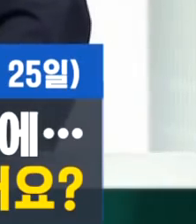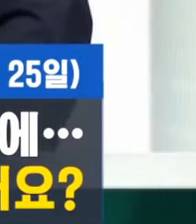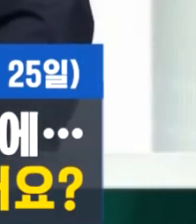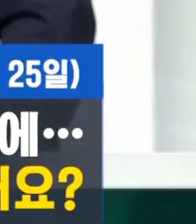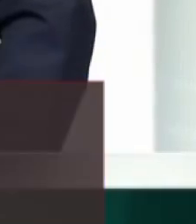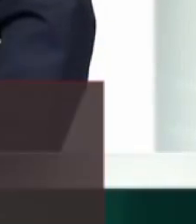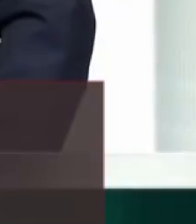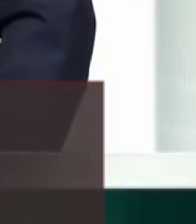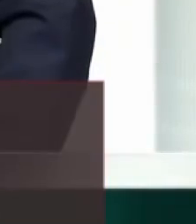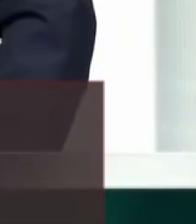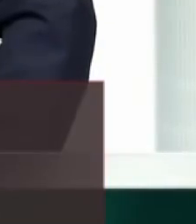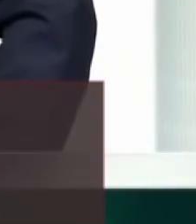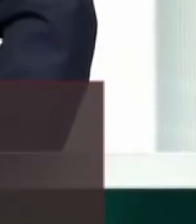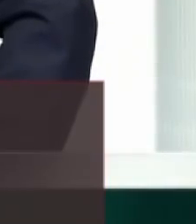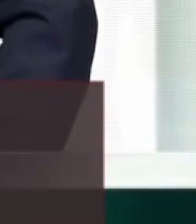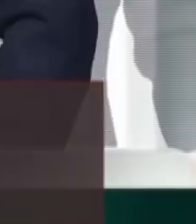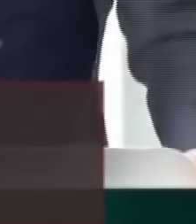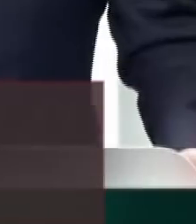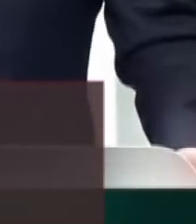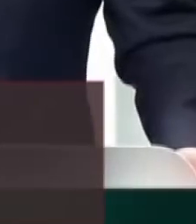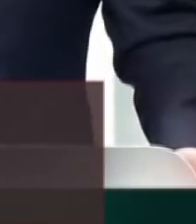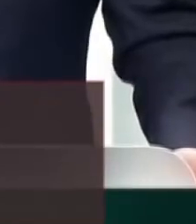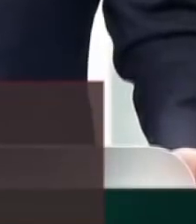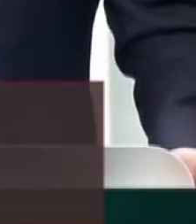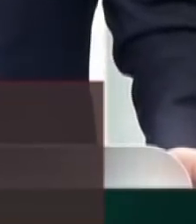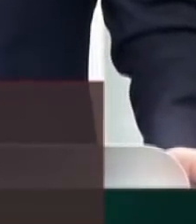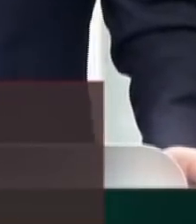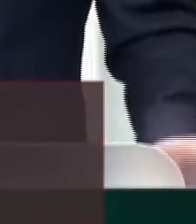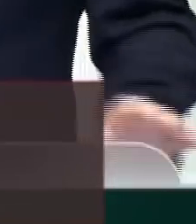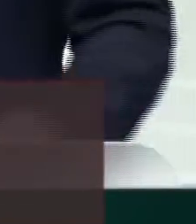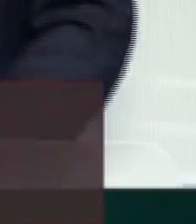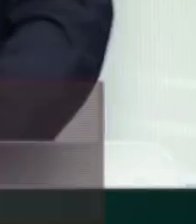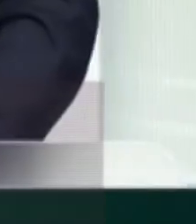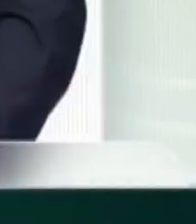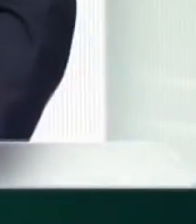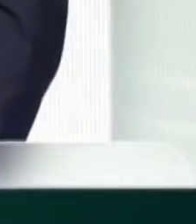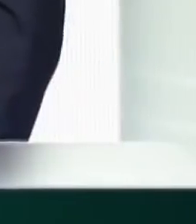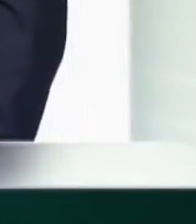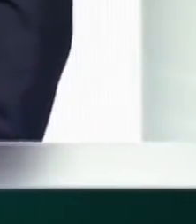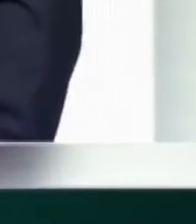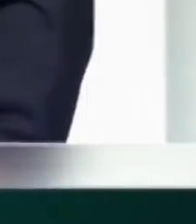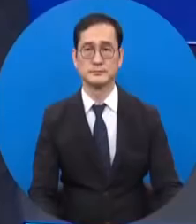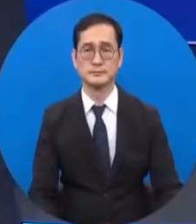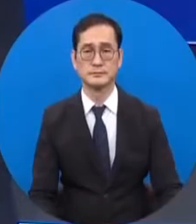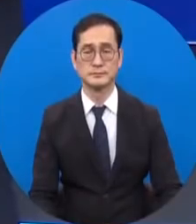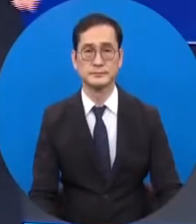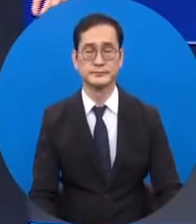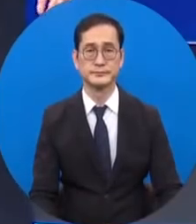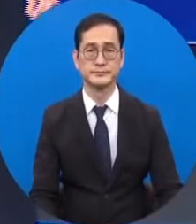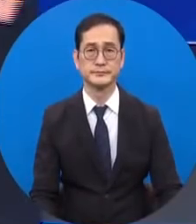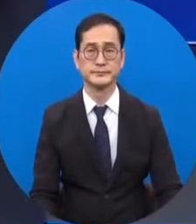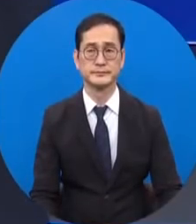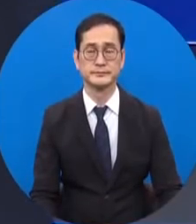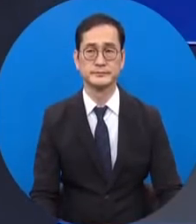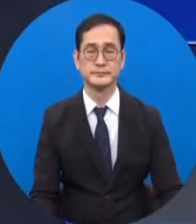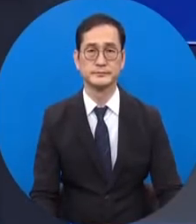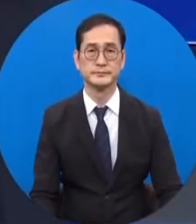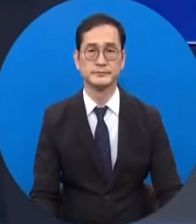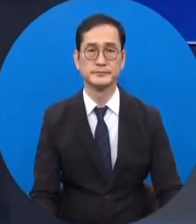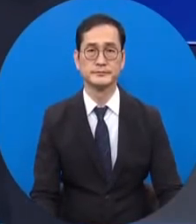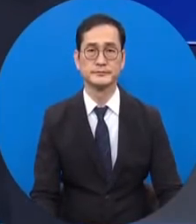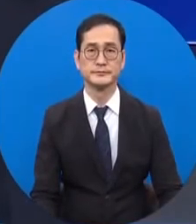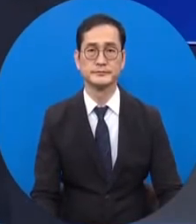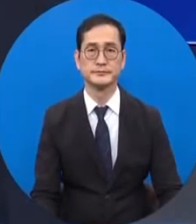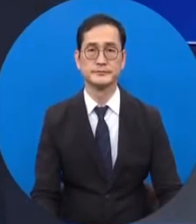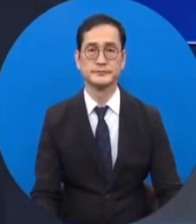커피 뇌사자 있어서는 그 사람 본 적이 없습니다 아빠 붙이라고 10년 전과 한거죠 상세 윤석열 후보는 이재명